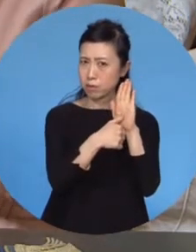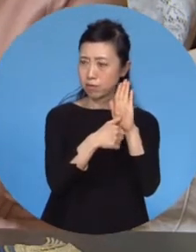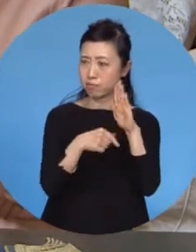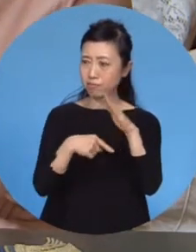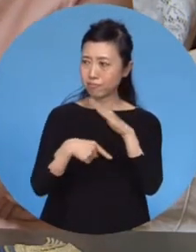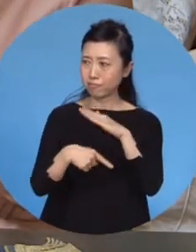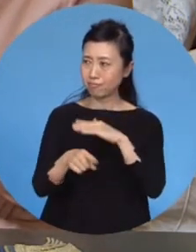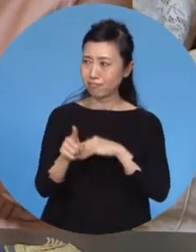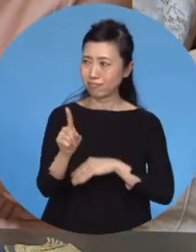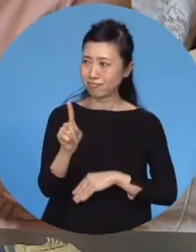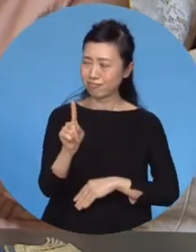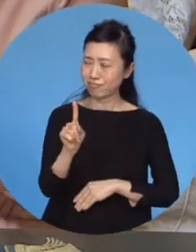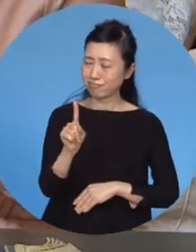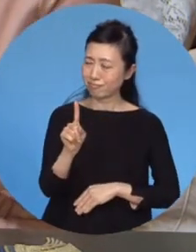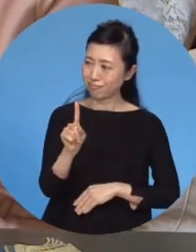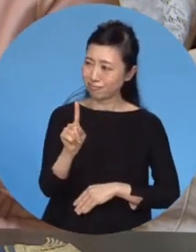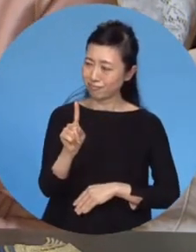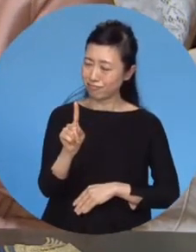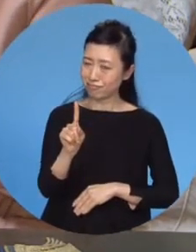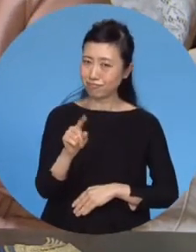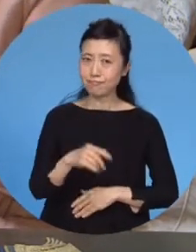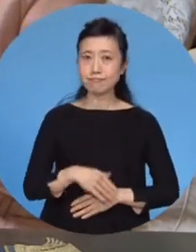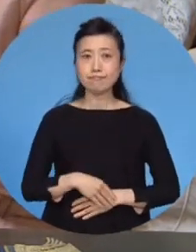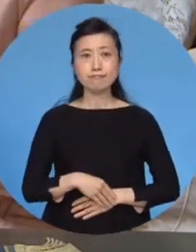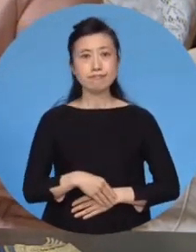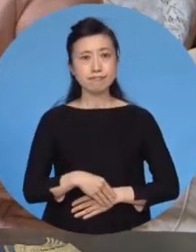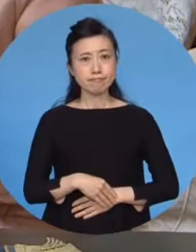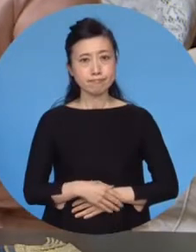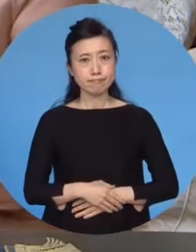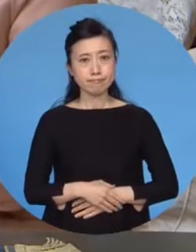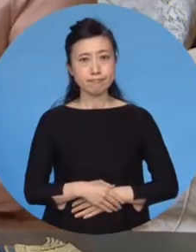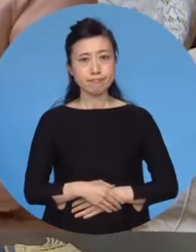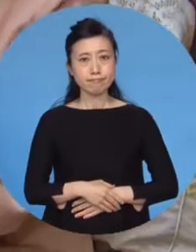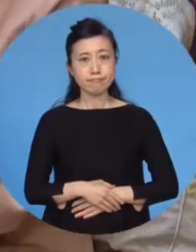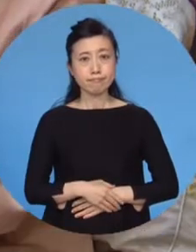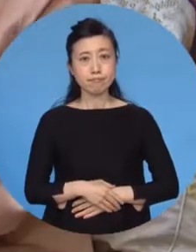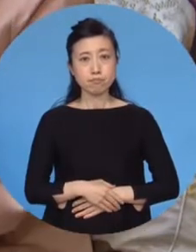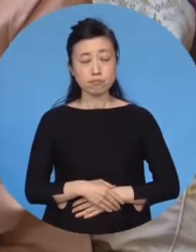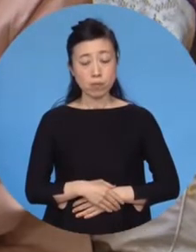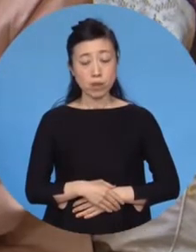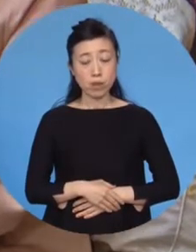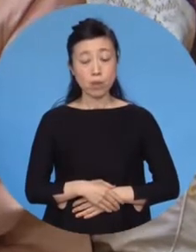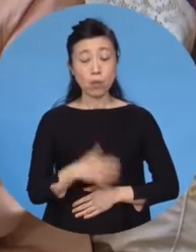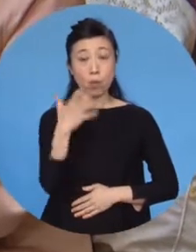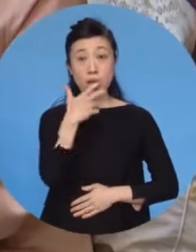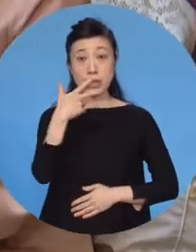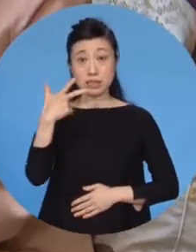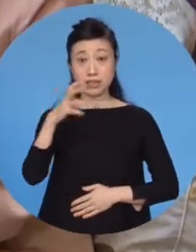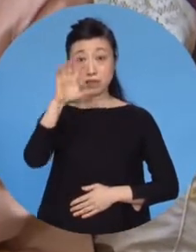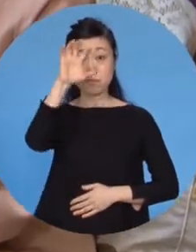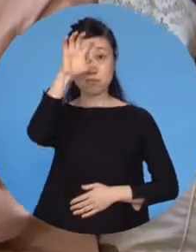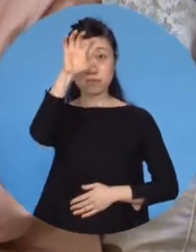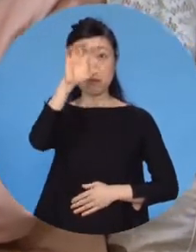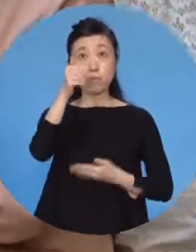のかなと気になったんですが、由来というのはどんな？ で、漢字を見る